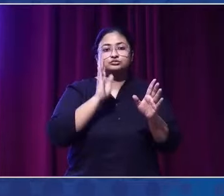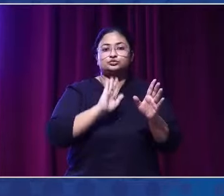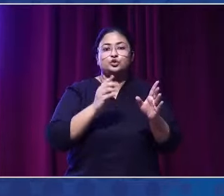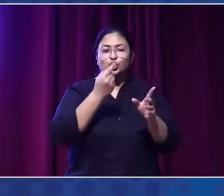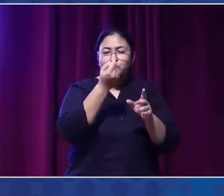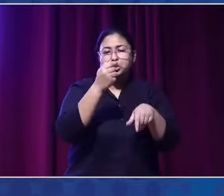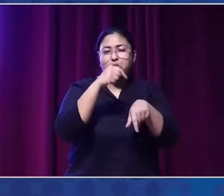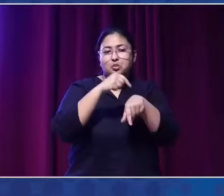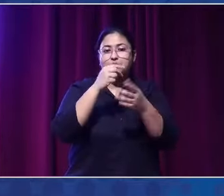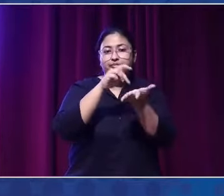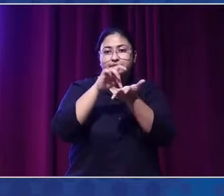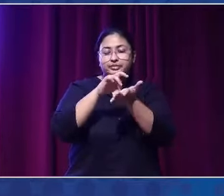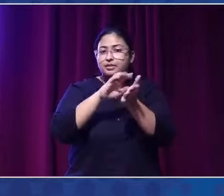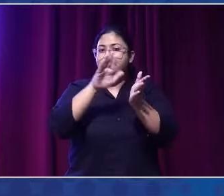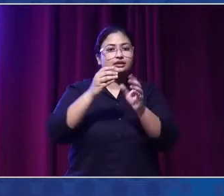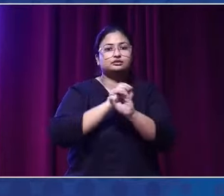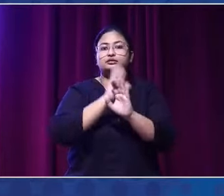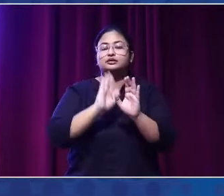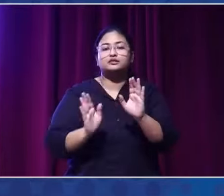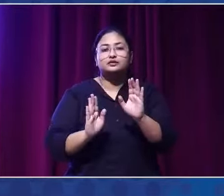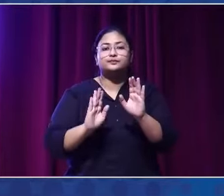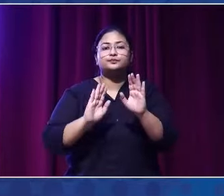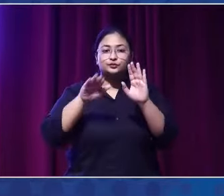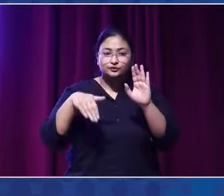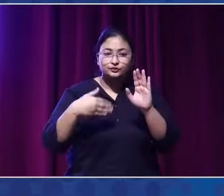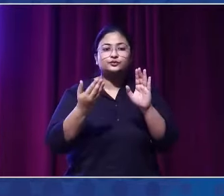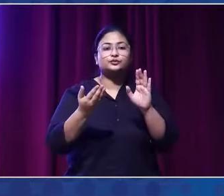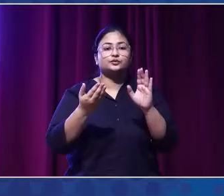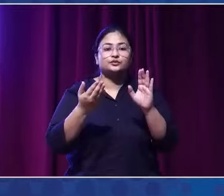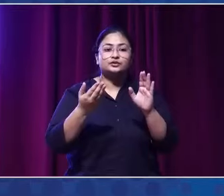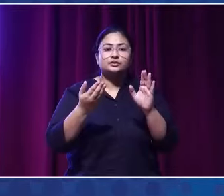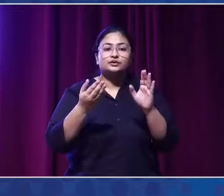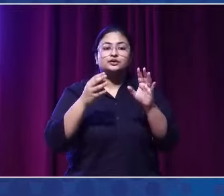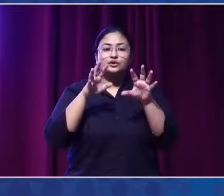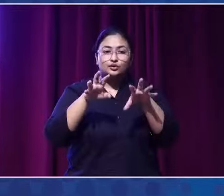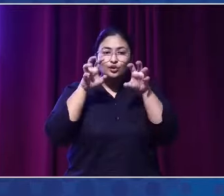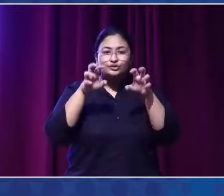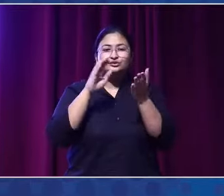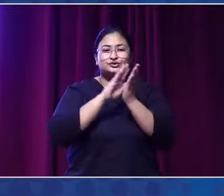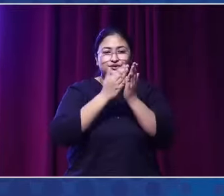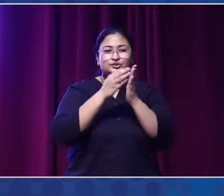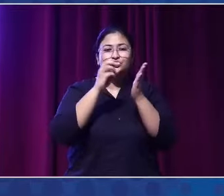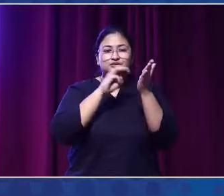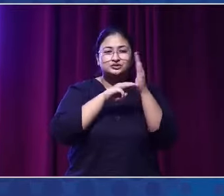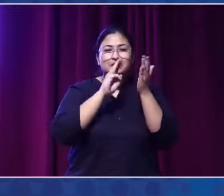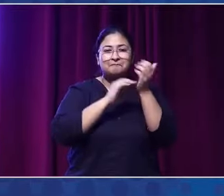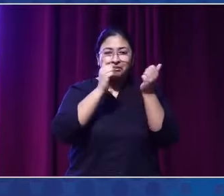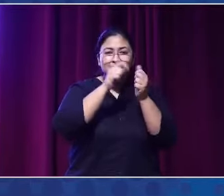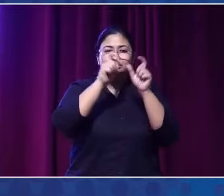बाद Constitutional authorities, ministers, you know whom I am referring, I don't want to name. Everybody